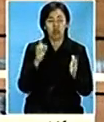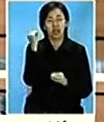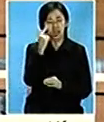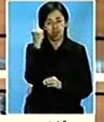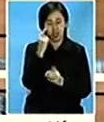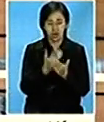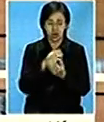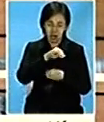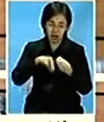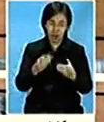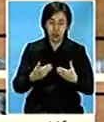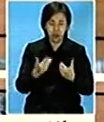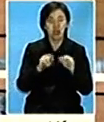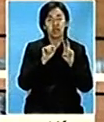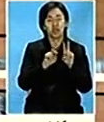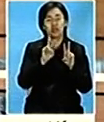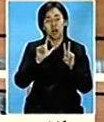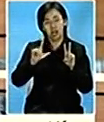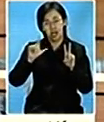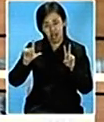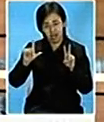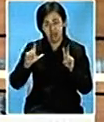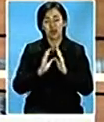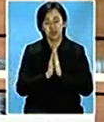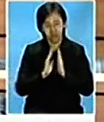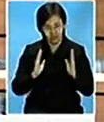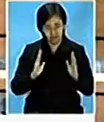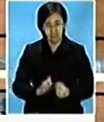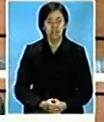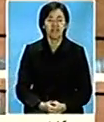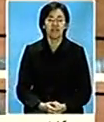าสู่ประเทศชาติใน 2.2 ล้านล้านบาทในอนาคตครับขอบคุณมากครับ